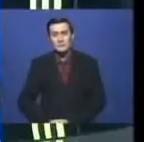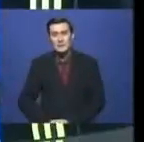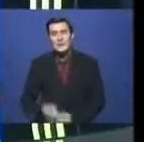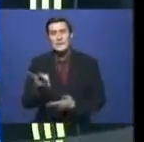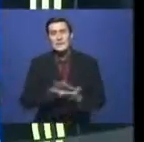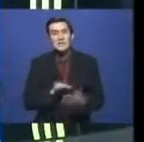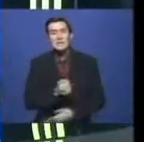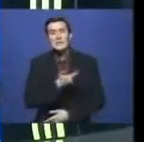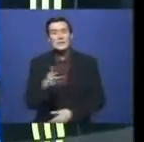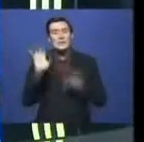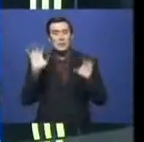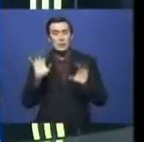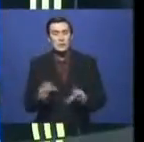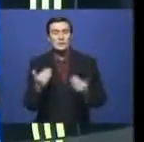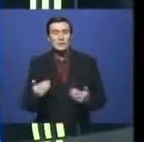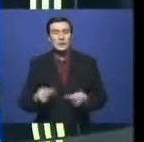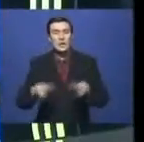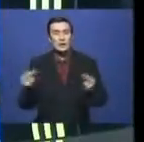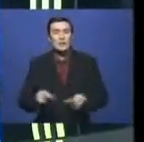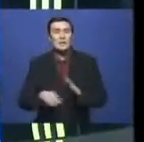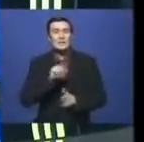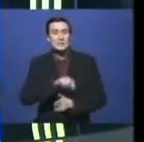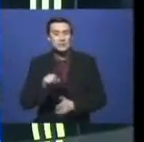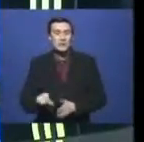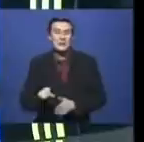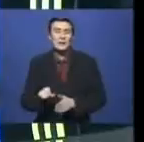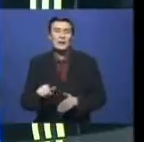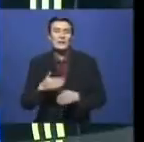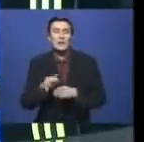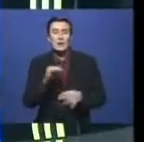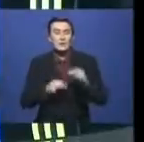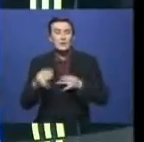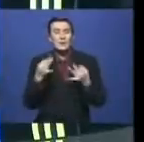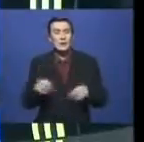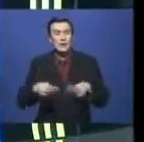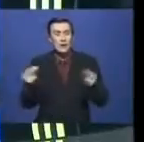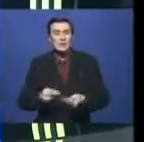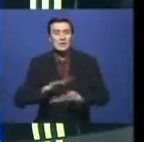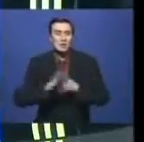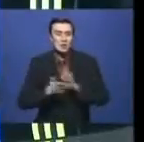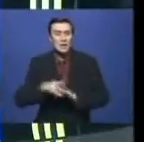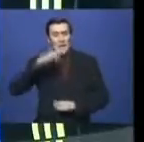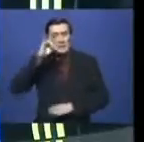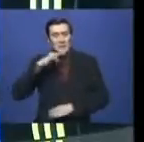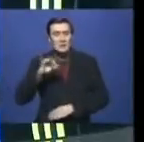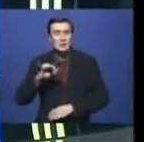Сразу несколько законопроектов сегодня одобрили депутаты Сената. В частности, речь шла о ратификации соглашения между Казахстаном